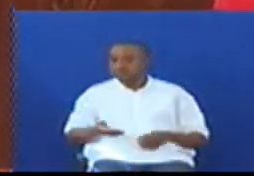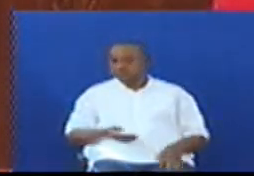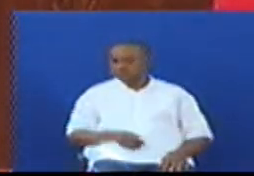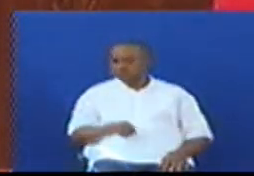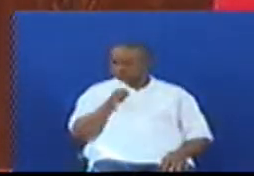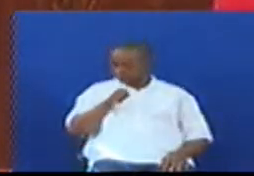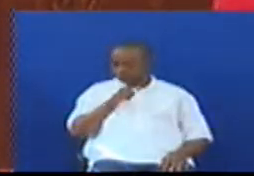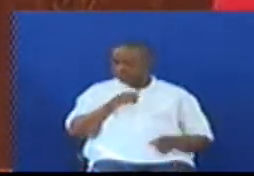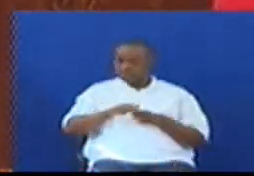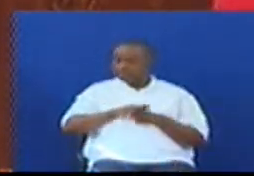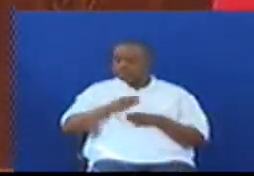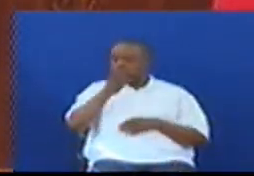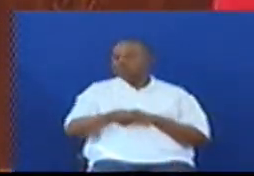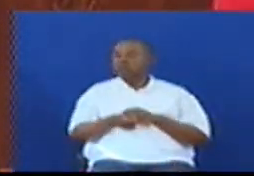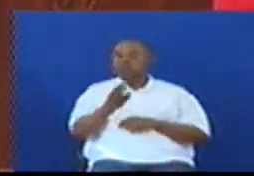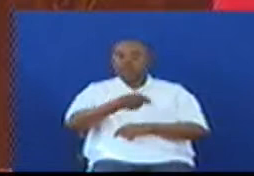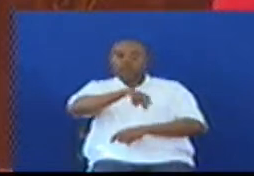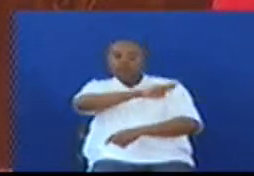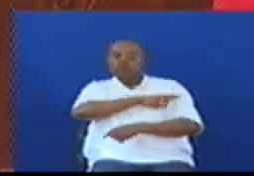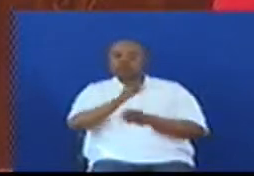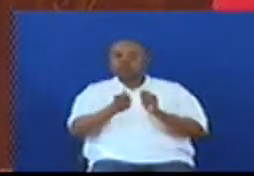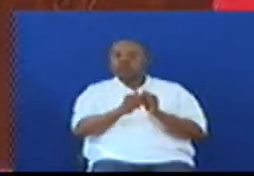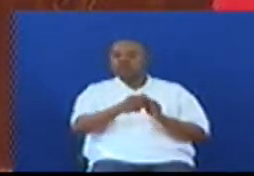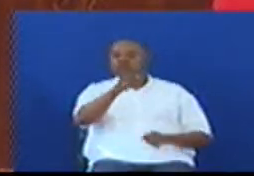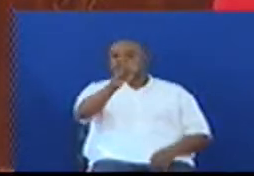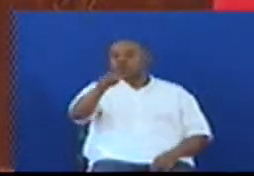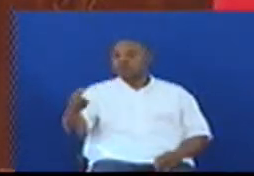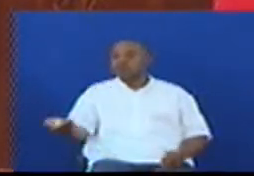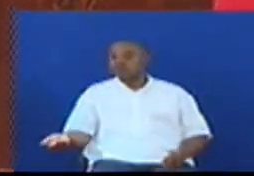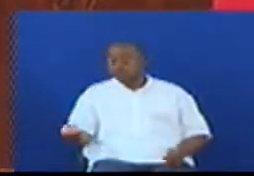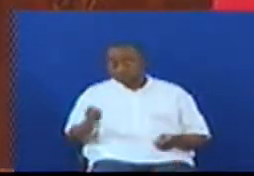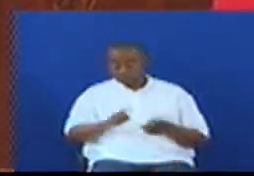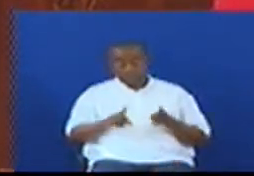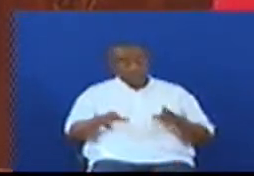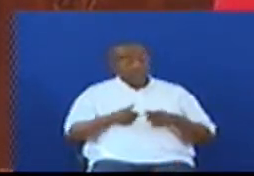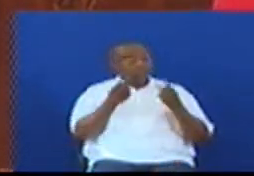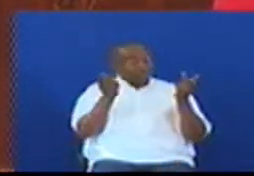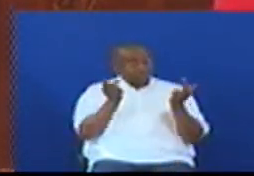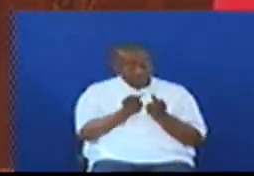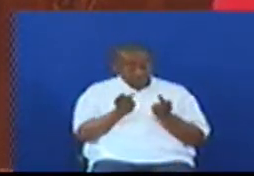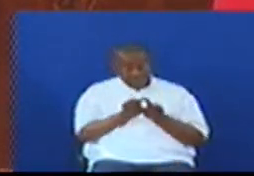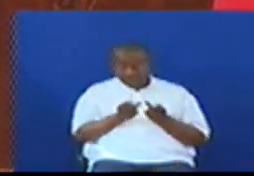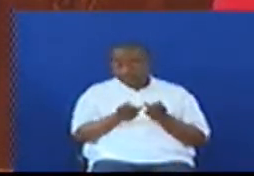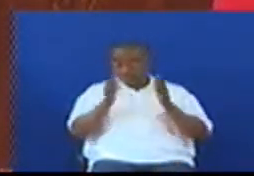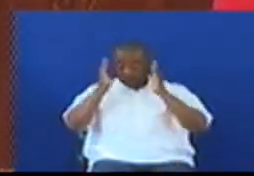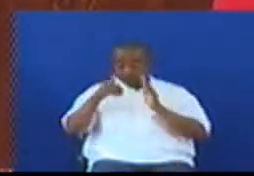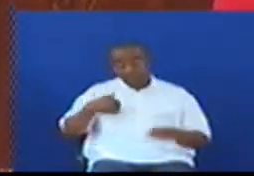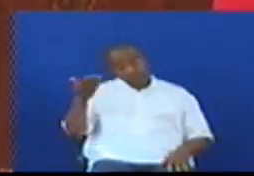ni matumizi mabaya ya rasilimali watu. Lakini Mheshimiwa Spika,